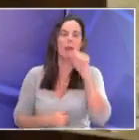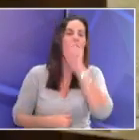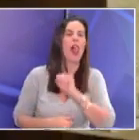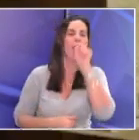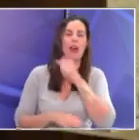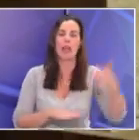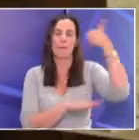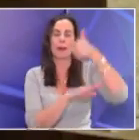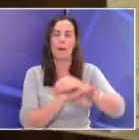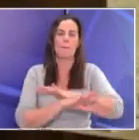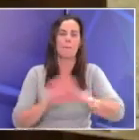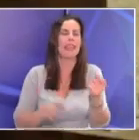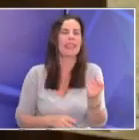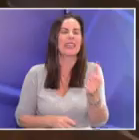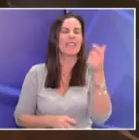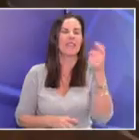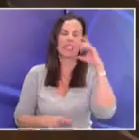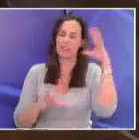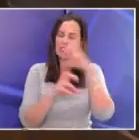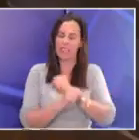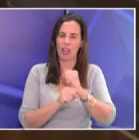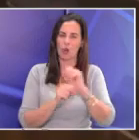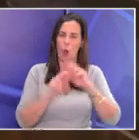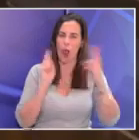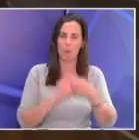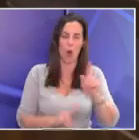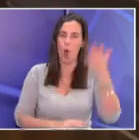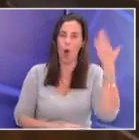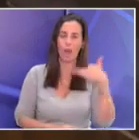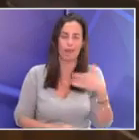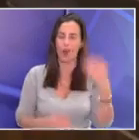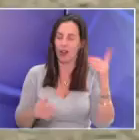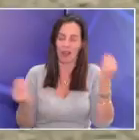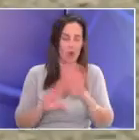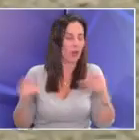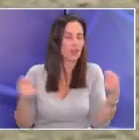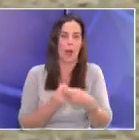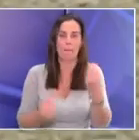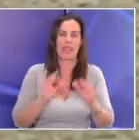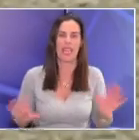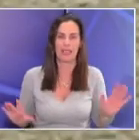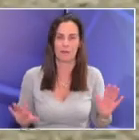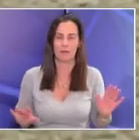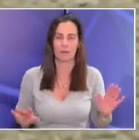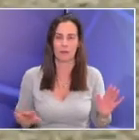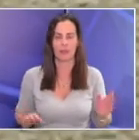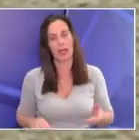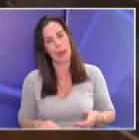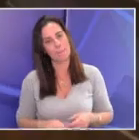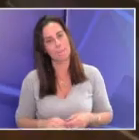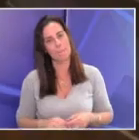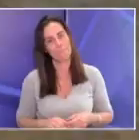מתחנפת לבחירים ממנה בלי טיפת תפיסת עולם ואידיאולוגיה, לא היה לדברים קשר סקסיסטי.